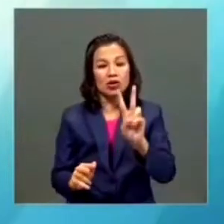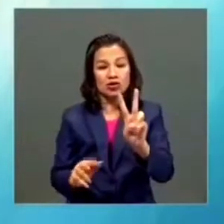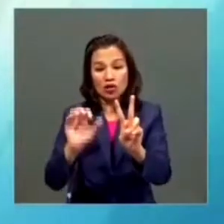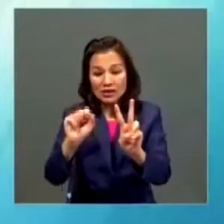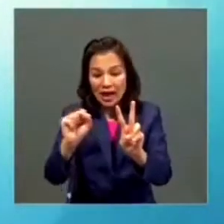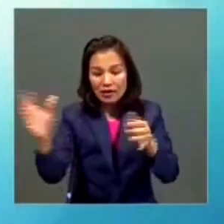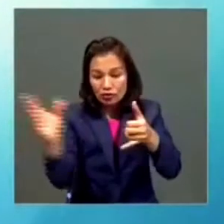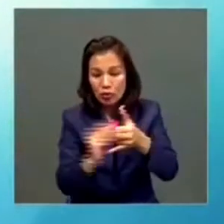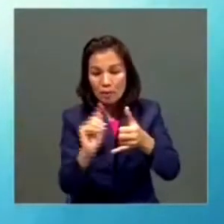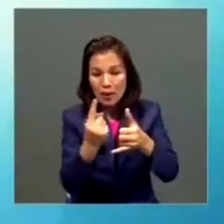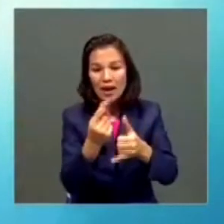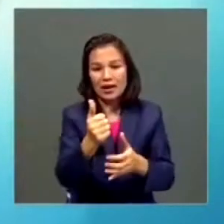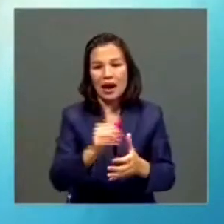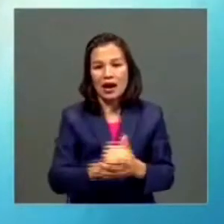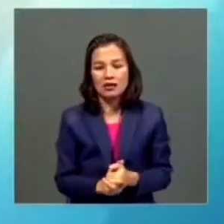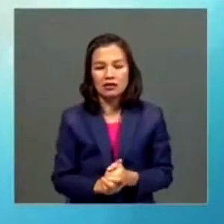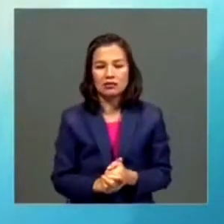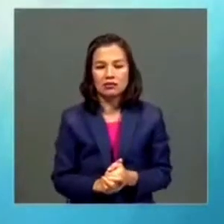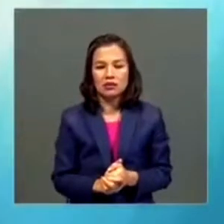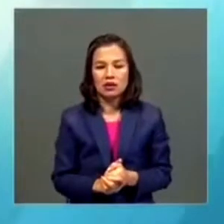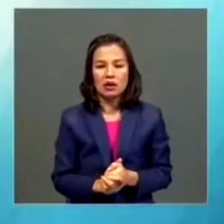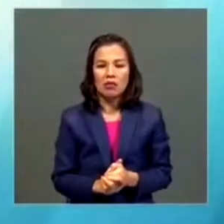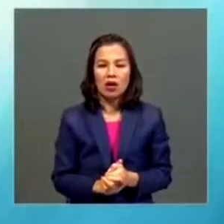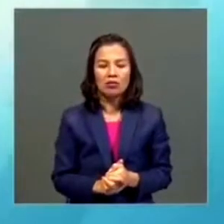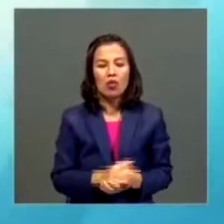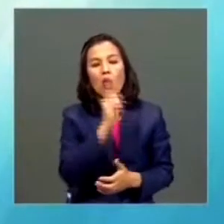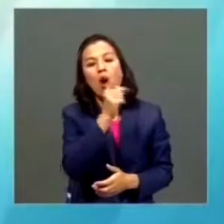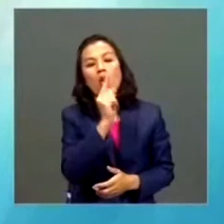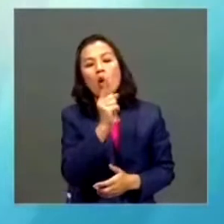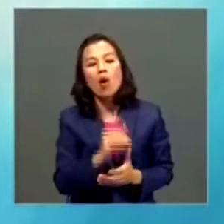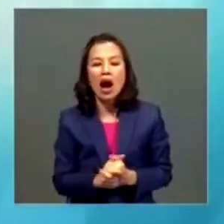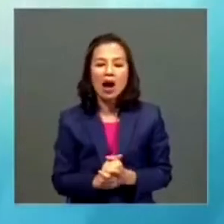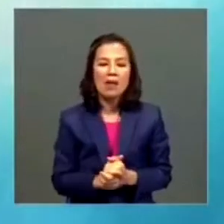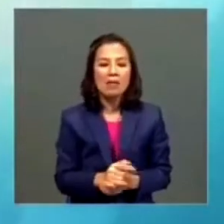อกว่าชอบออกมาพูดขู่รายวัน